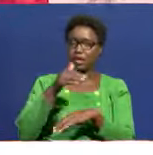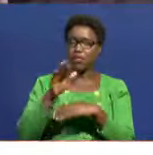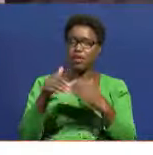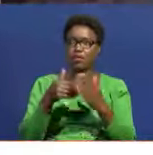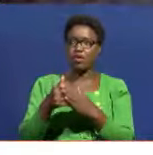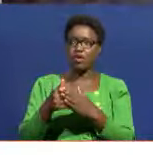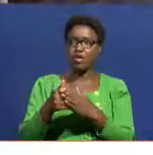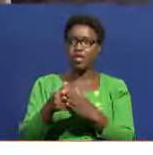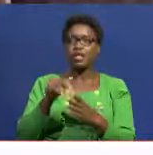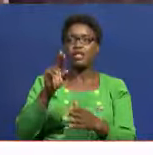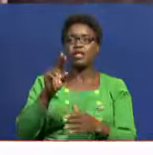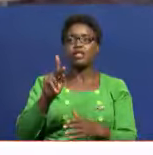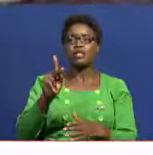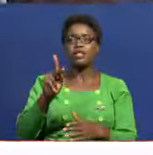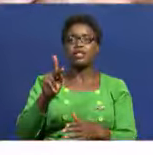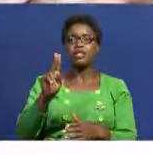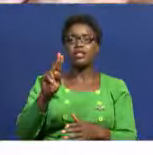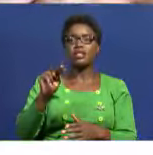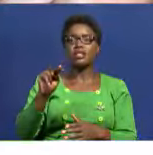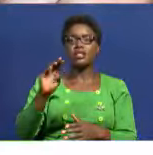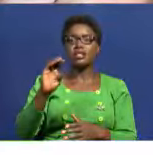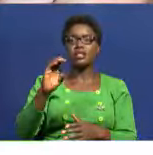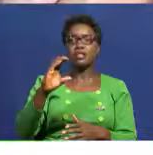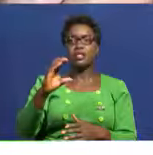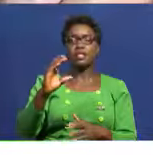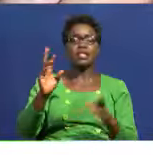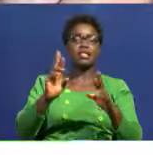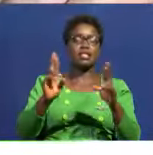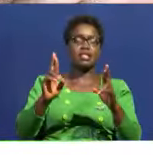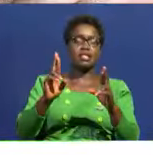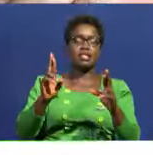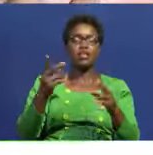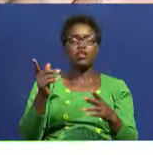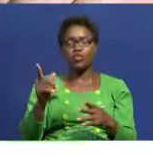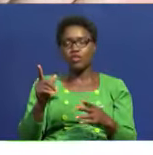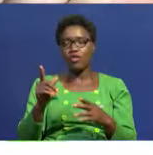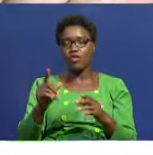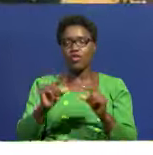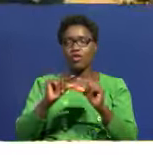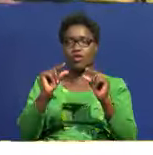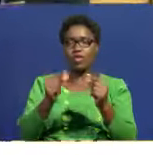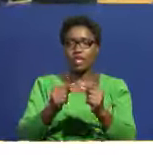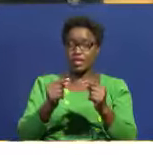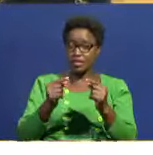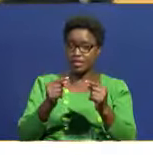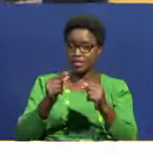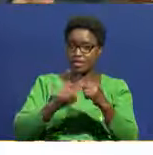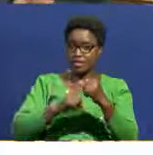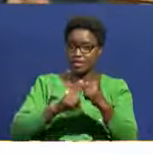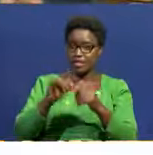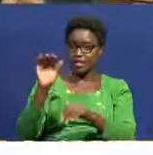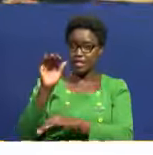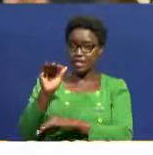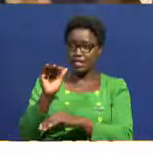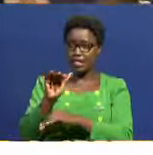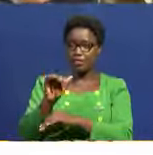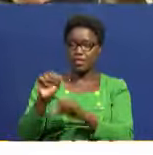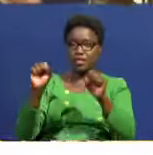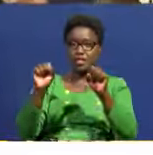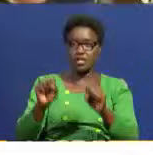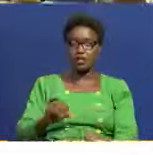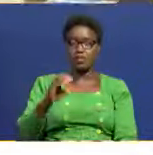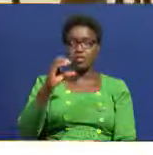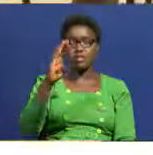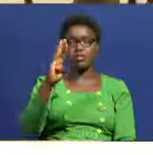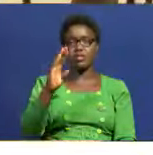la mtihani linasema limejiandaa kwa mtihani wa tathmini ya grade ya 6 KPSEA ambao ni sehemu ya mfumo mpya wa